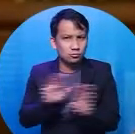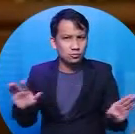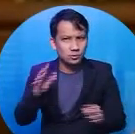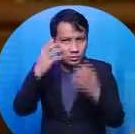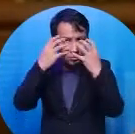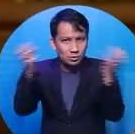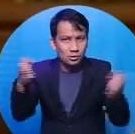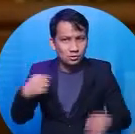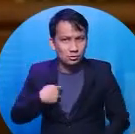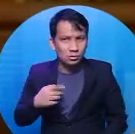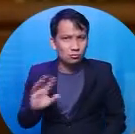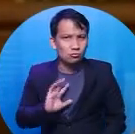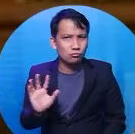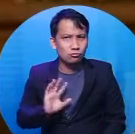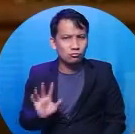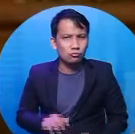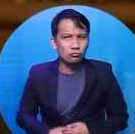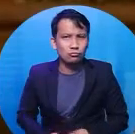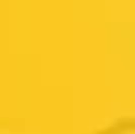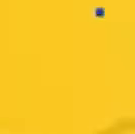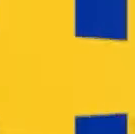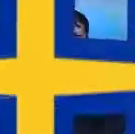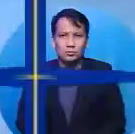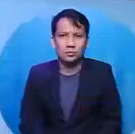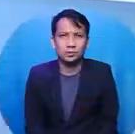magalit-galit kayo sa akin.